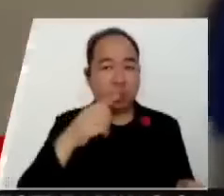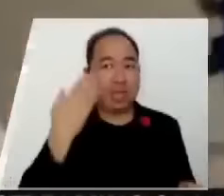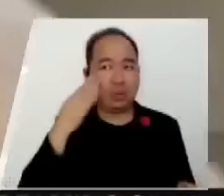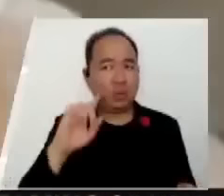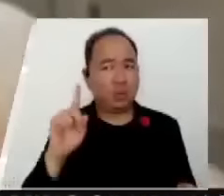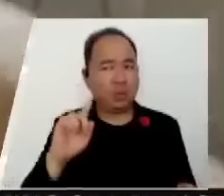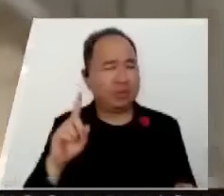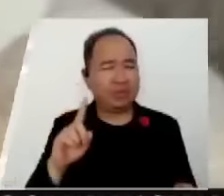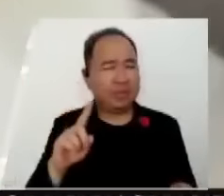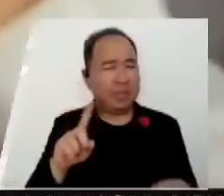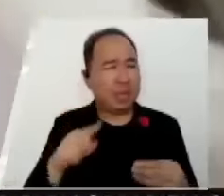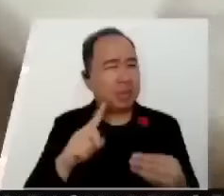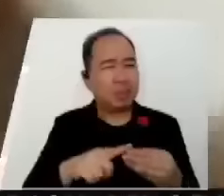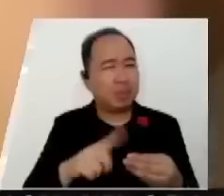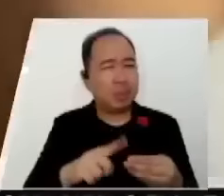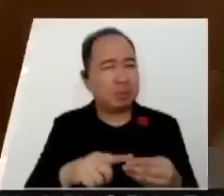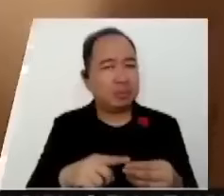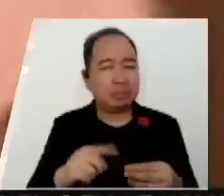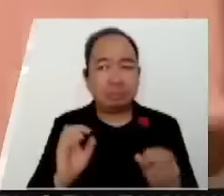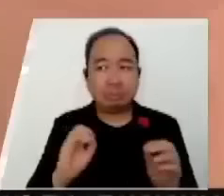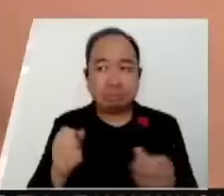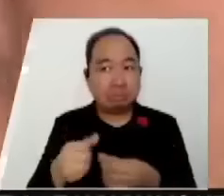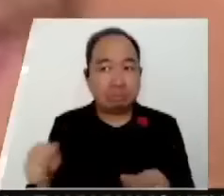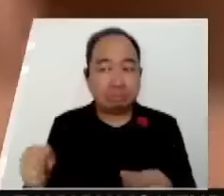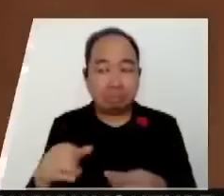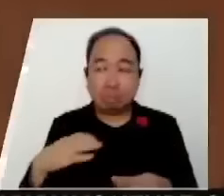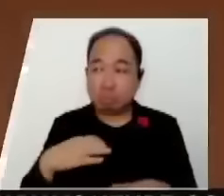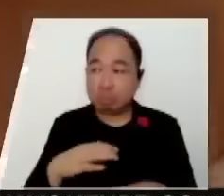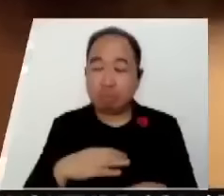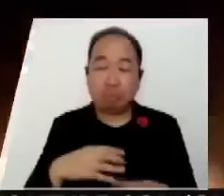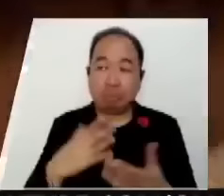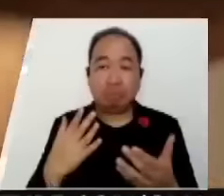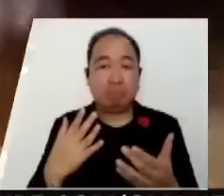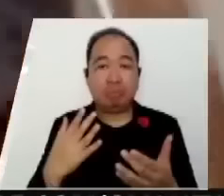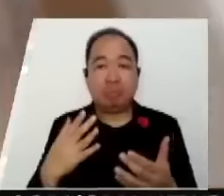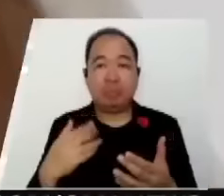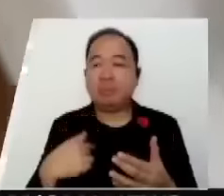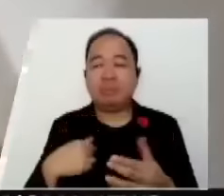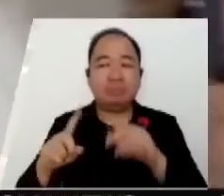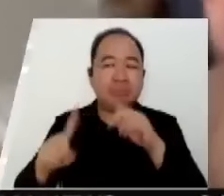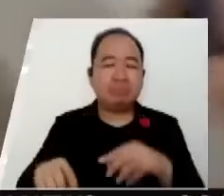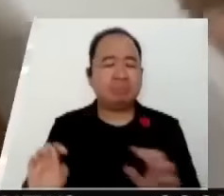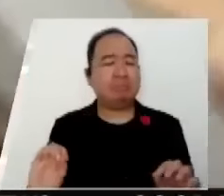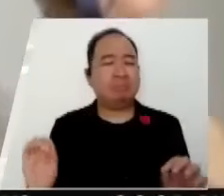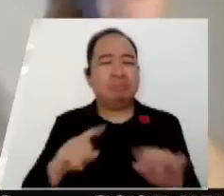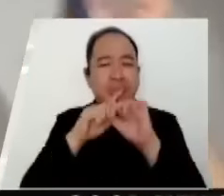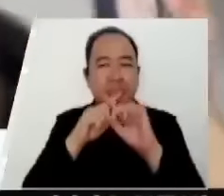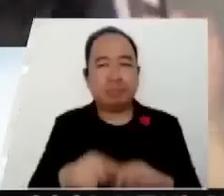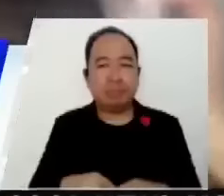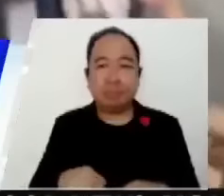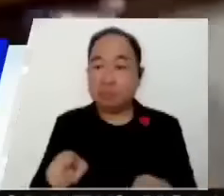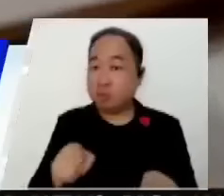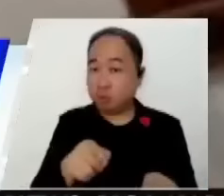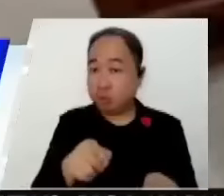not mentioned any congressman, so that I don't respond to. No. So you didn't give any orders po?